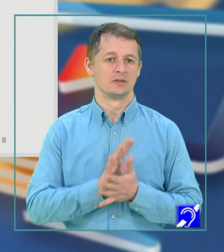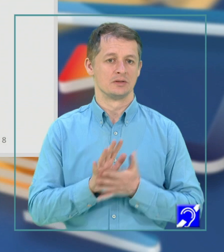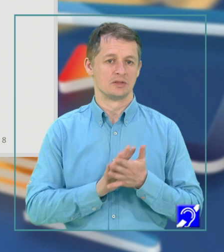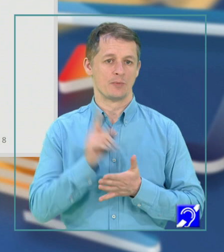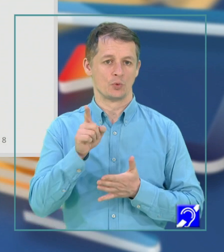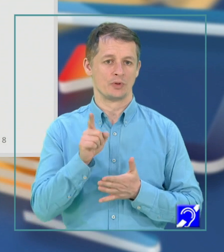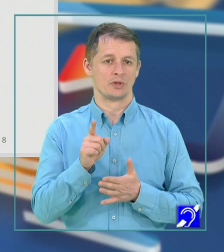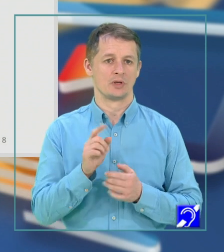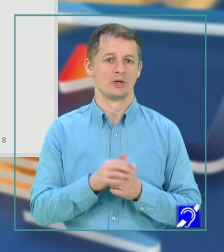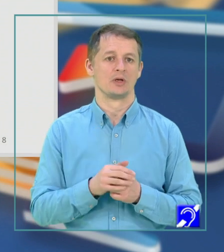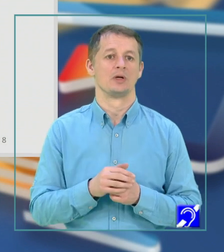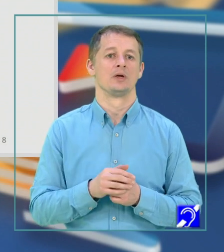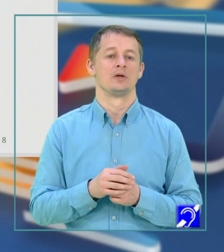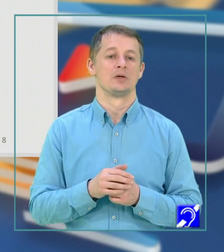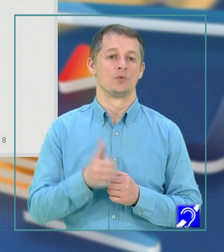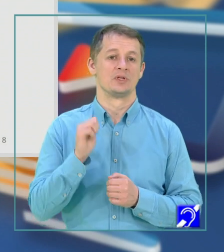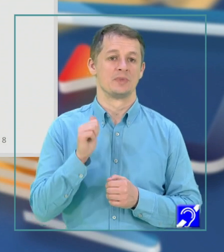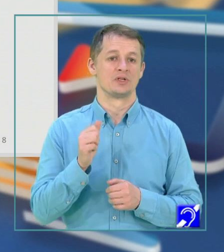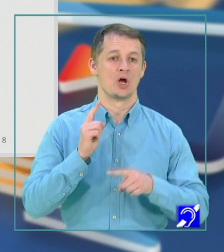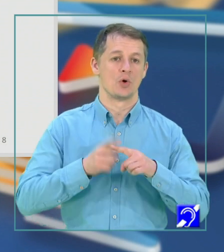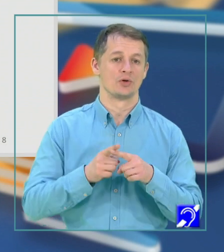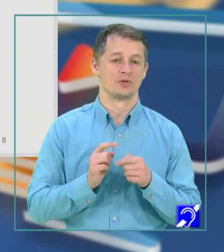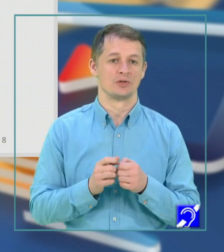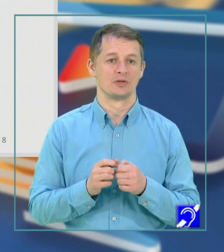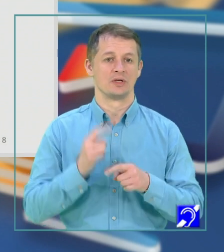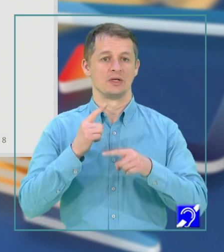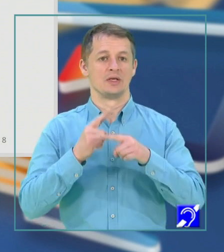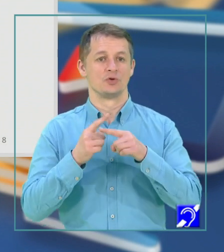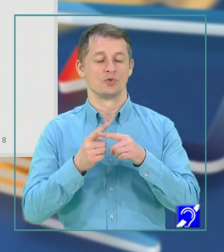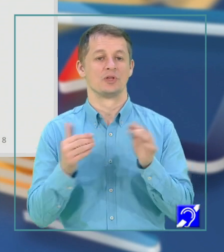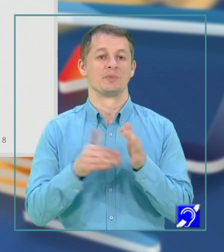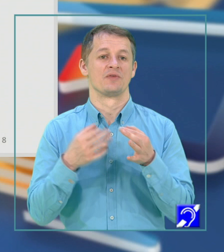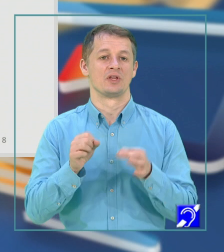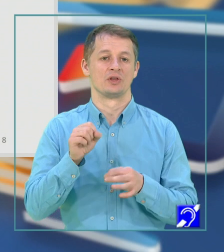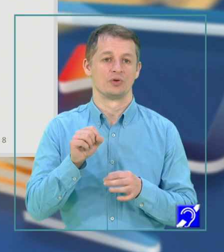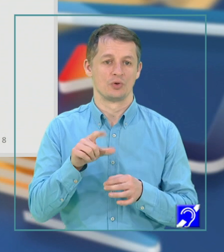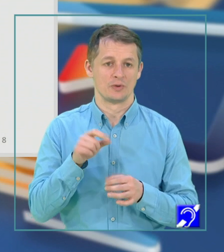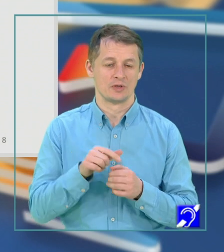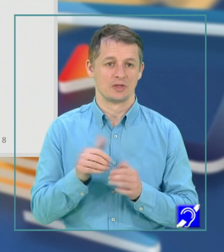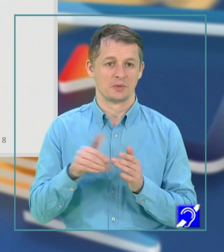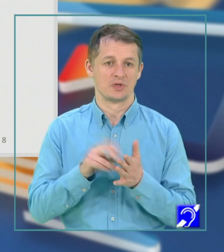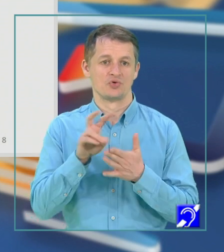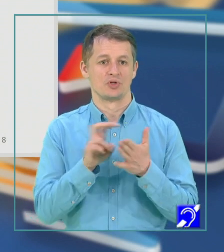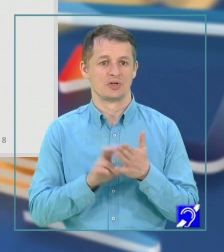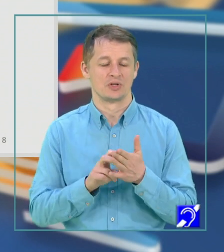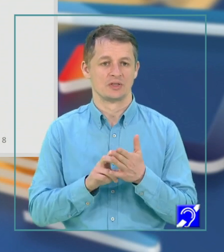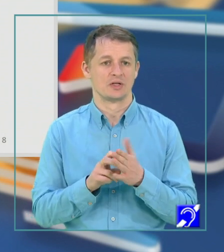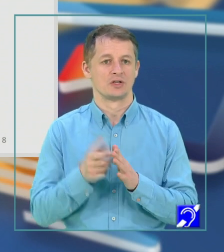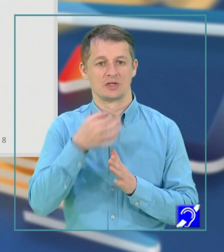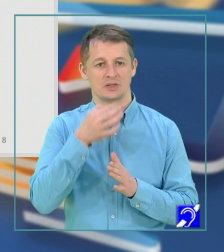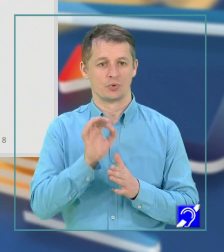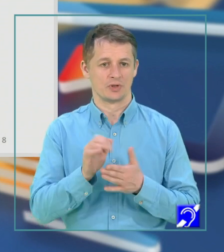de 11 ori, atunci x-ul apare de 12 ori. Deci trebuie să citiți și mențiunea de sub acest